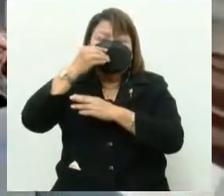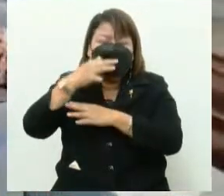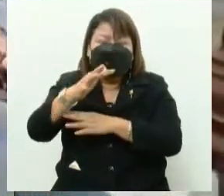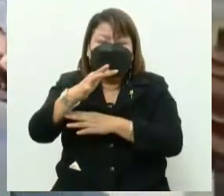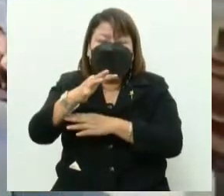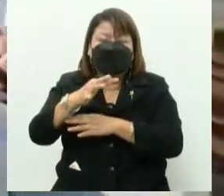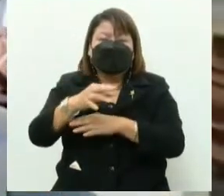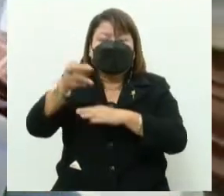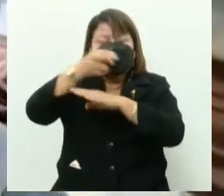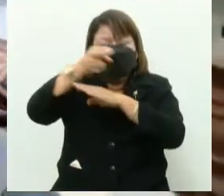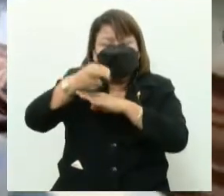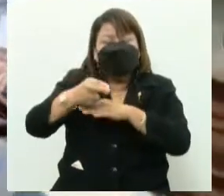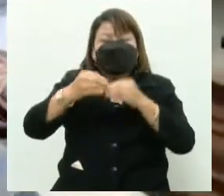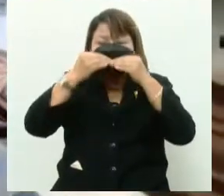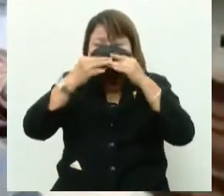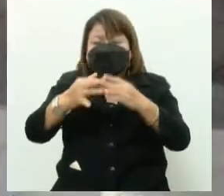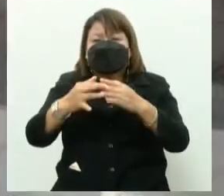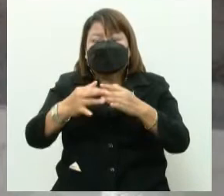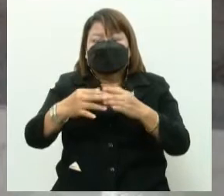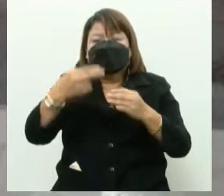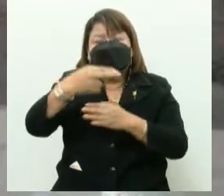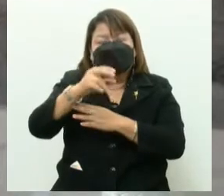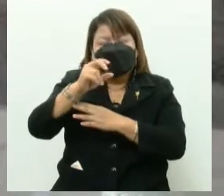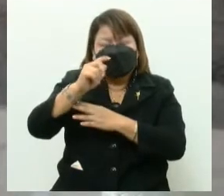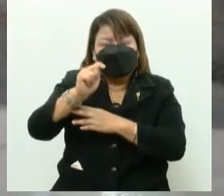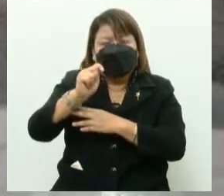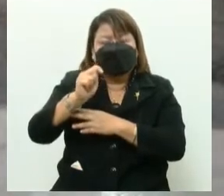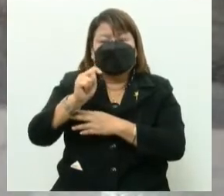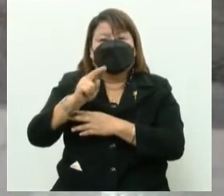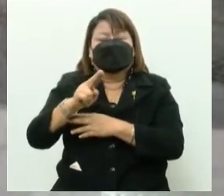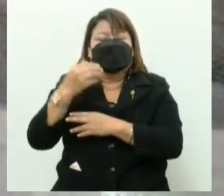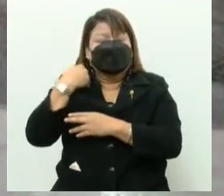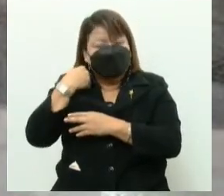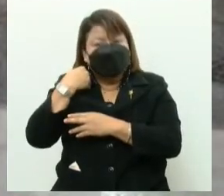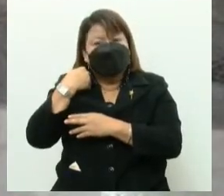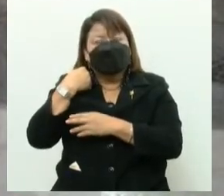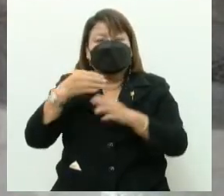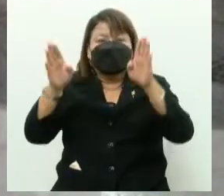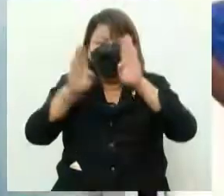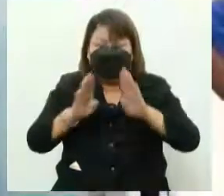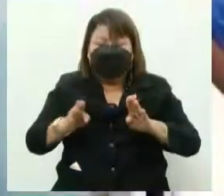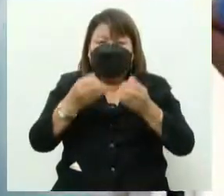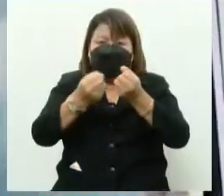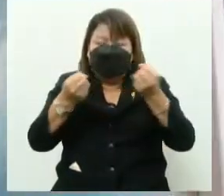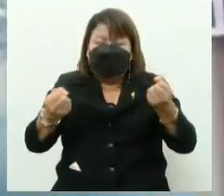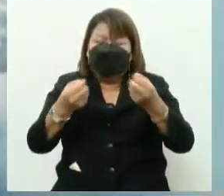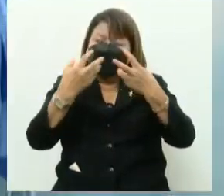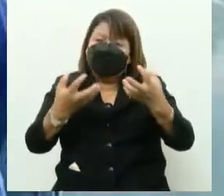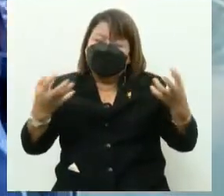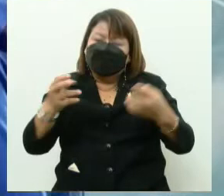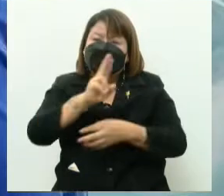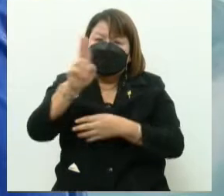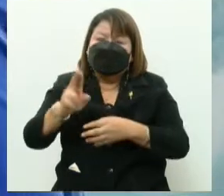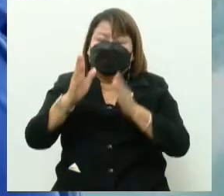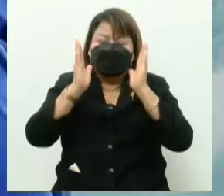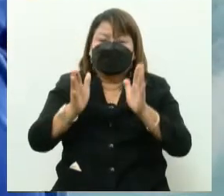ามิและวัตถุหลักฐานจากครั้งเหตุการณ์พิบัติภัยสึนามิในรูปแบบสิ่งของเครื่องใช้ของผู้ประส